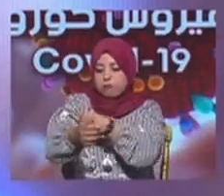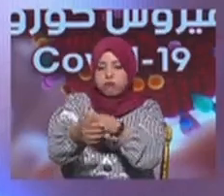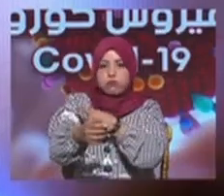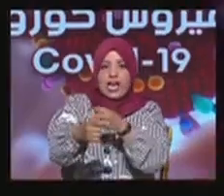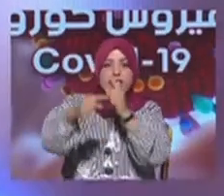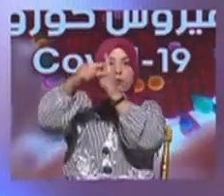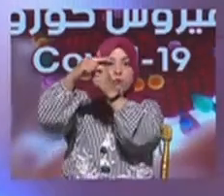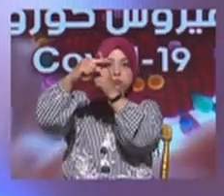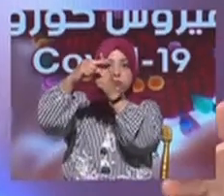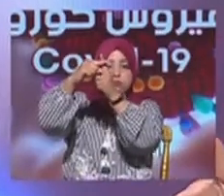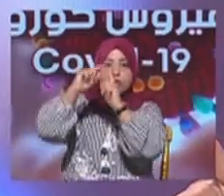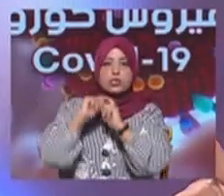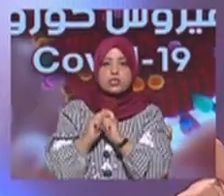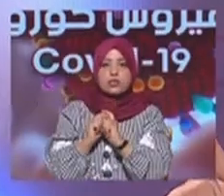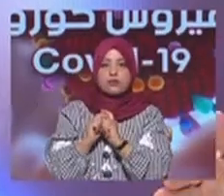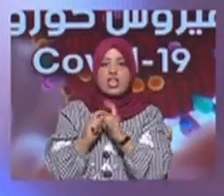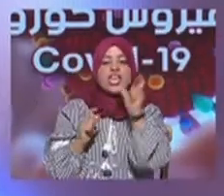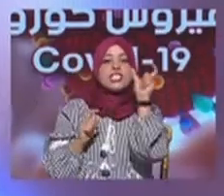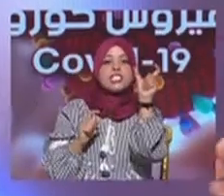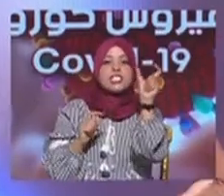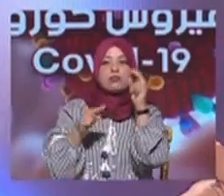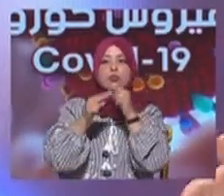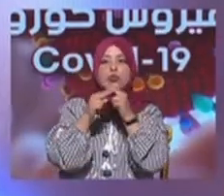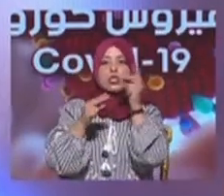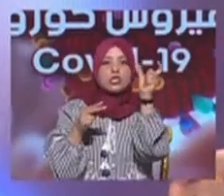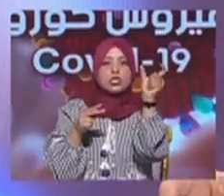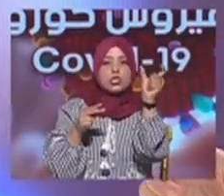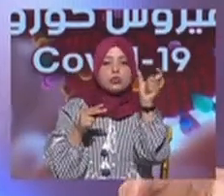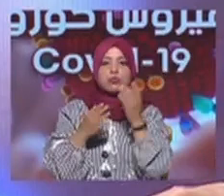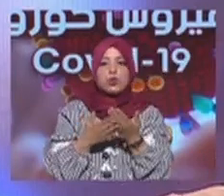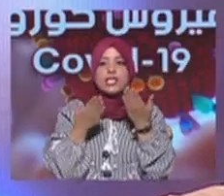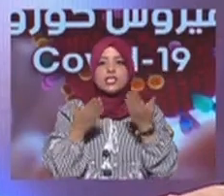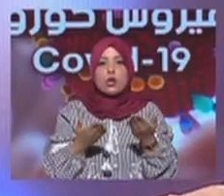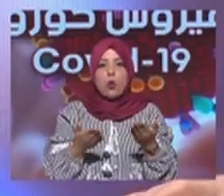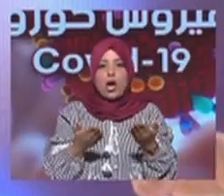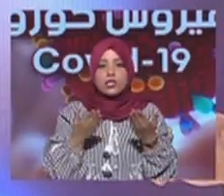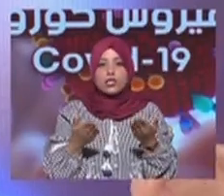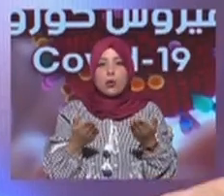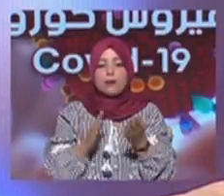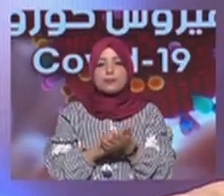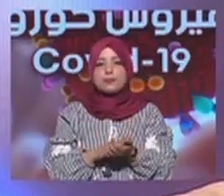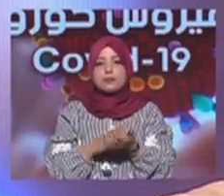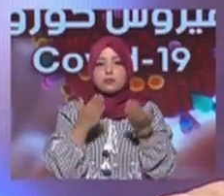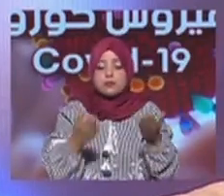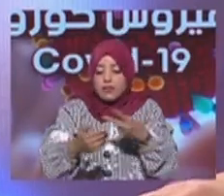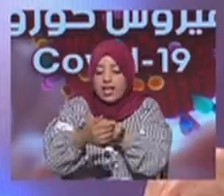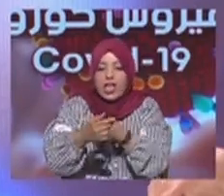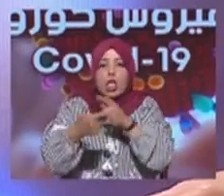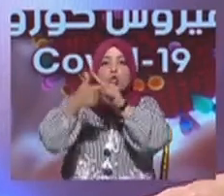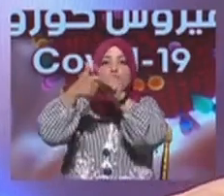ايجابيه باش نقولوا نسميه اللي هو برا لازم نعملوا له زوز تحاليل ويطلعوا